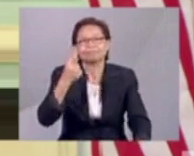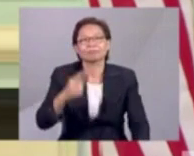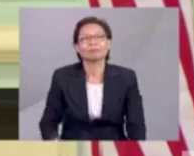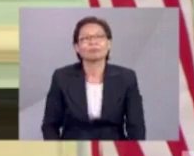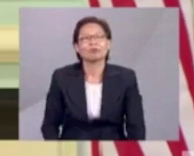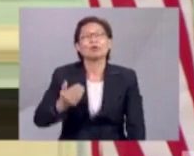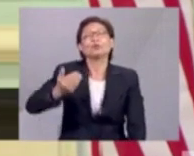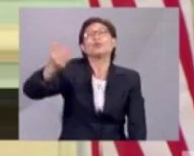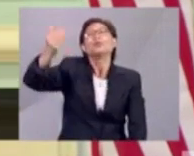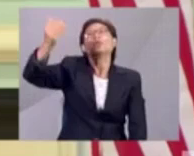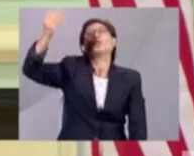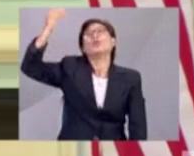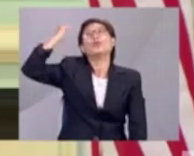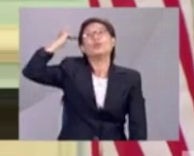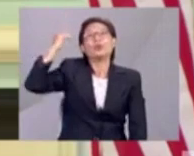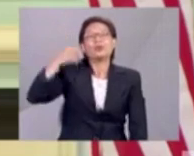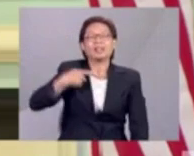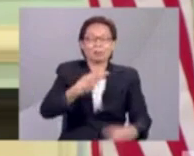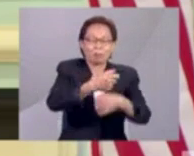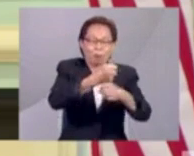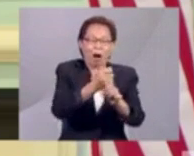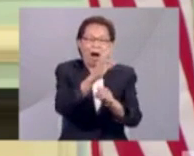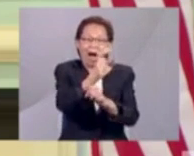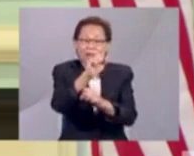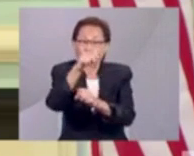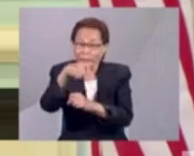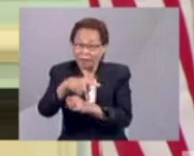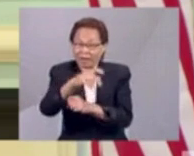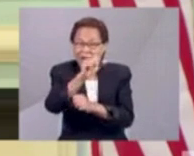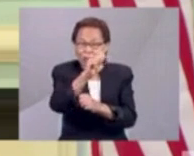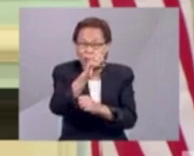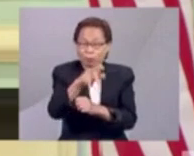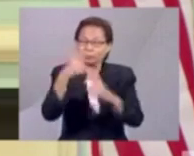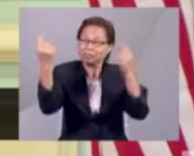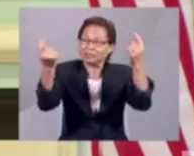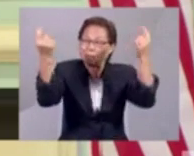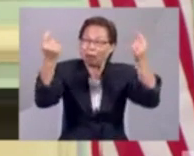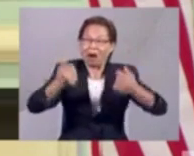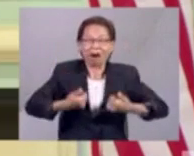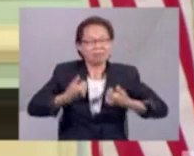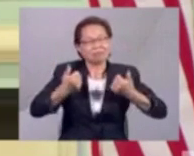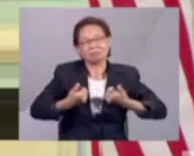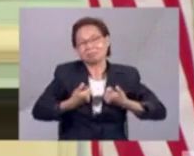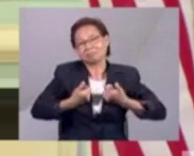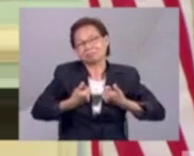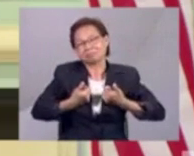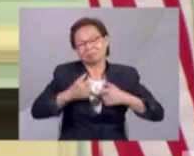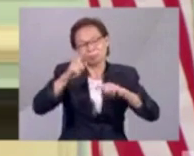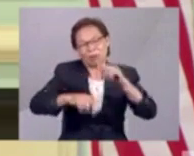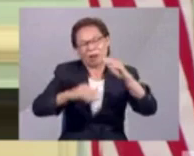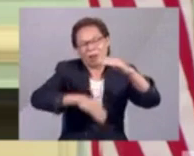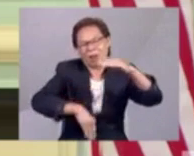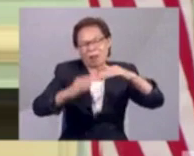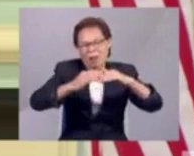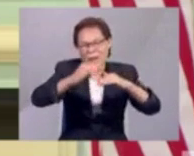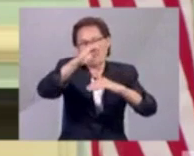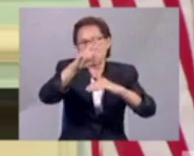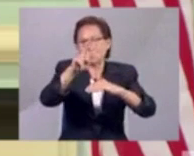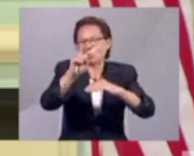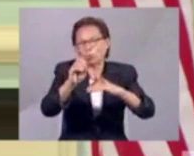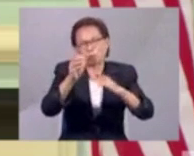Dulu kita mengeluarkan SOP bahawa sambutan hari raya tidak boleh ada lebih daripada 20